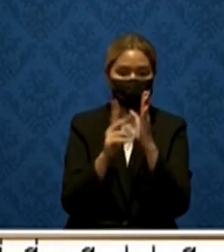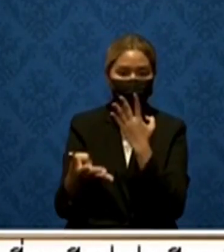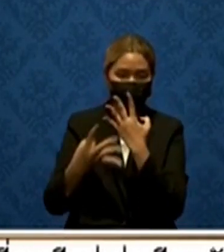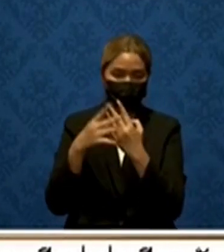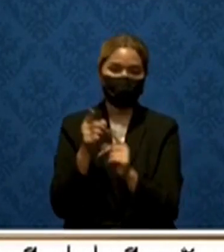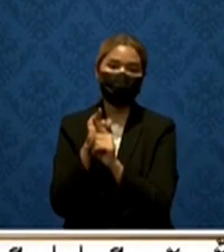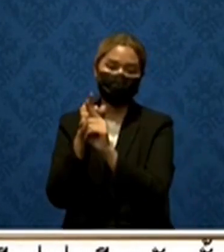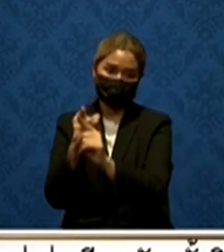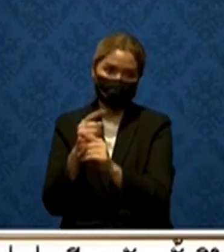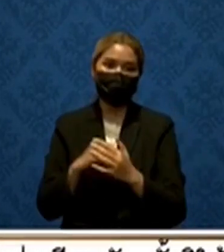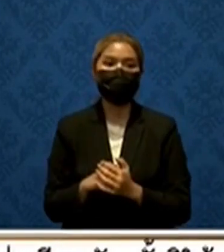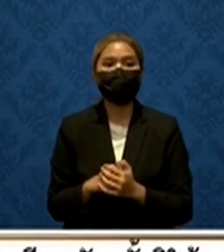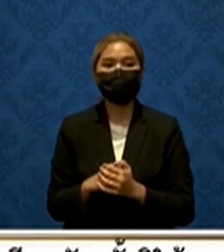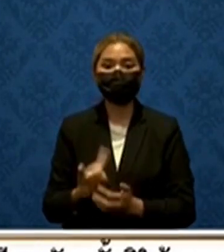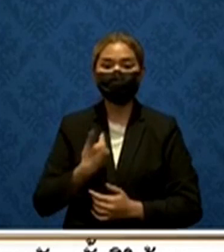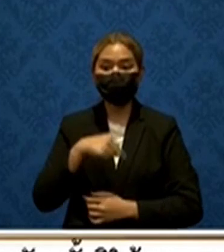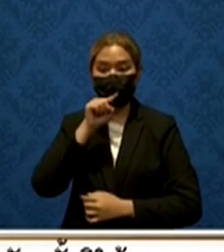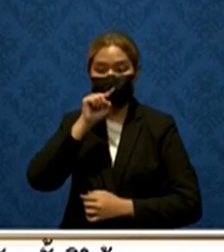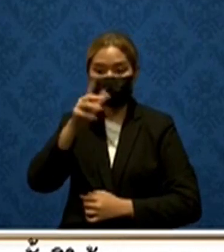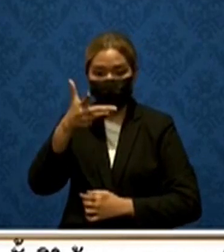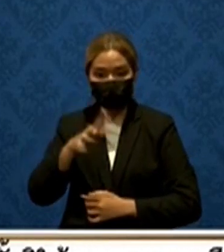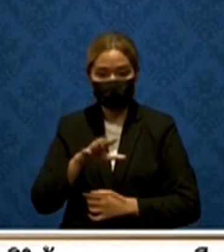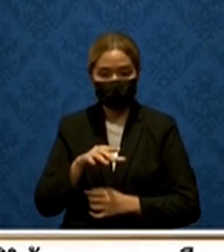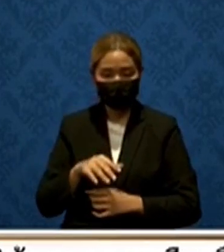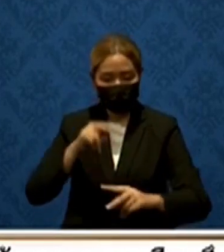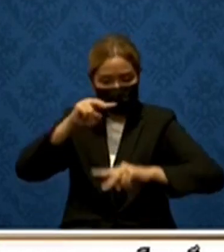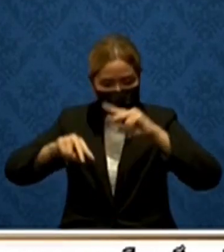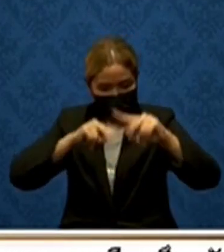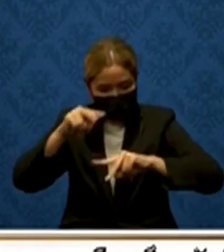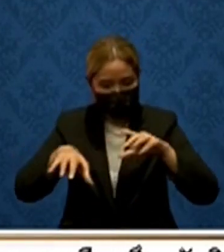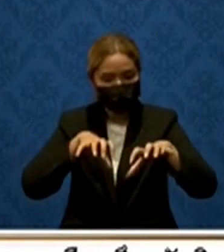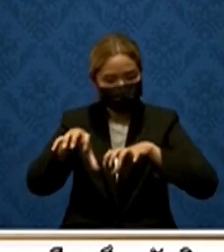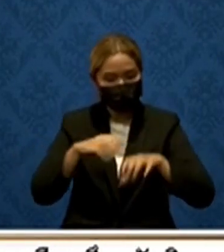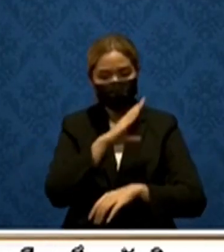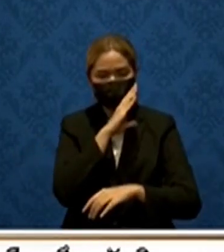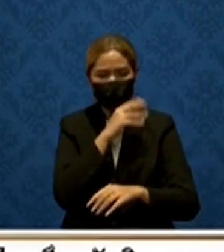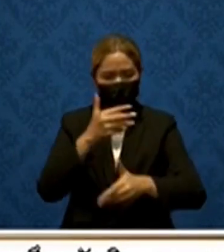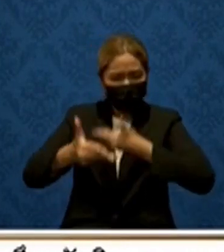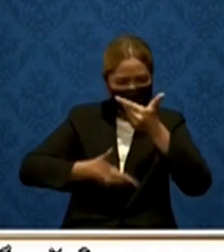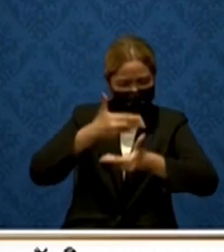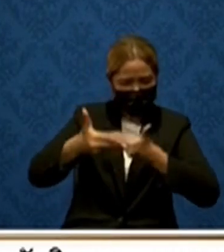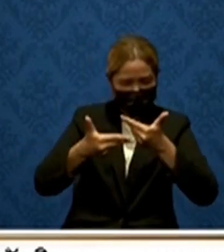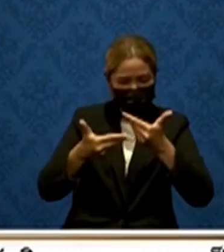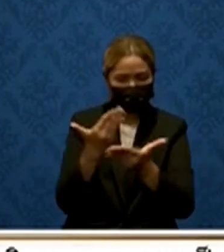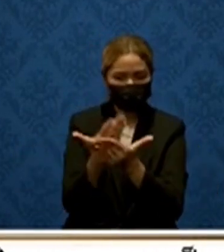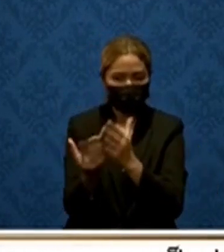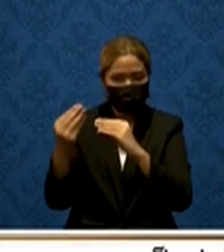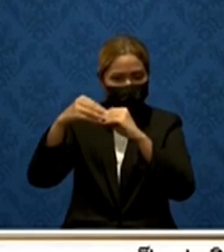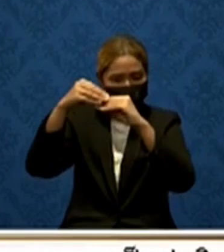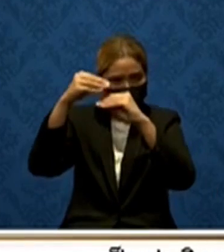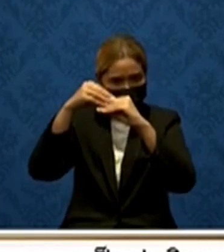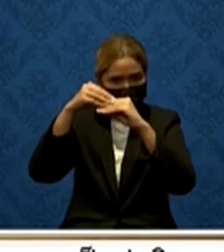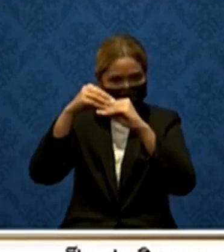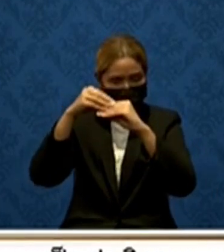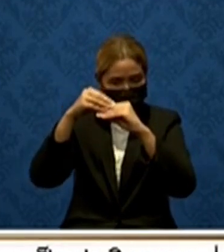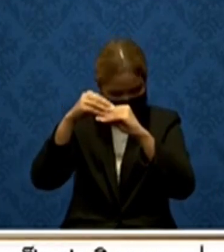้ครับว่จะตองมีกดำเนนการตดตามเรองนี้โดยเค่งครับพบการค้ากำไรเกินควรขายเกินราคากำกับจะต้อง